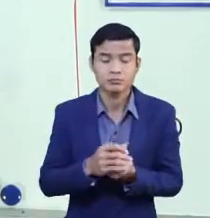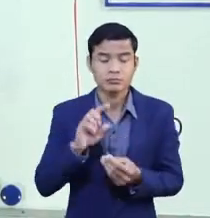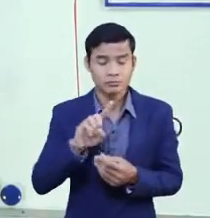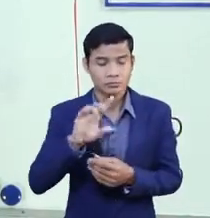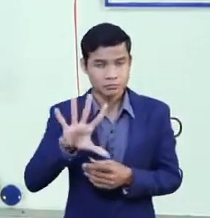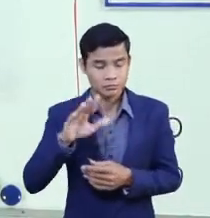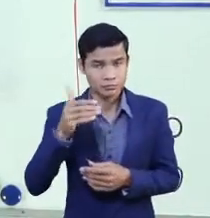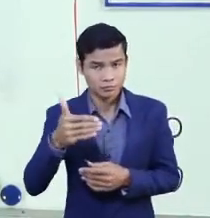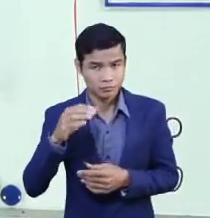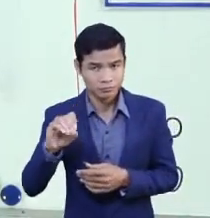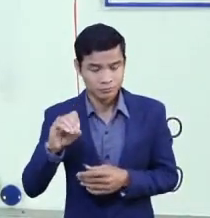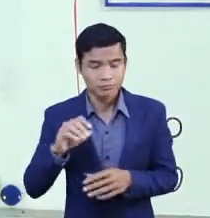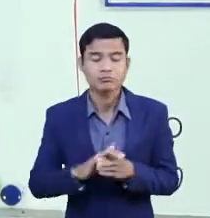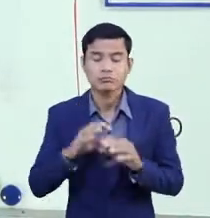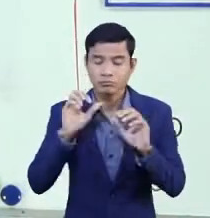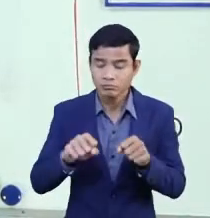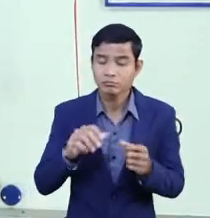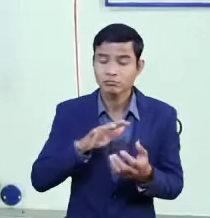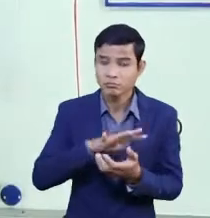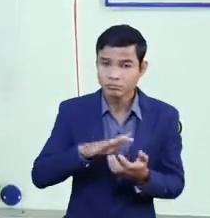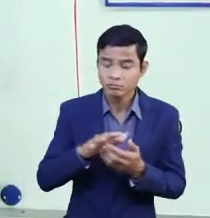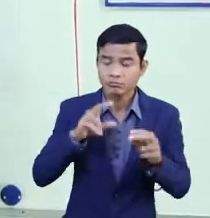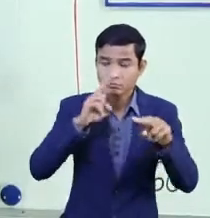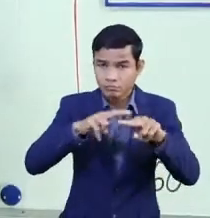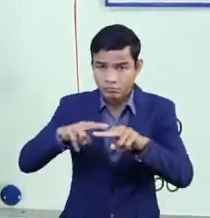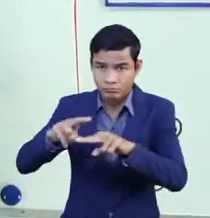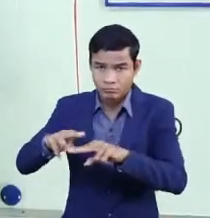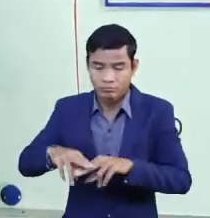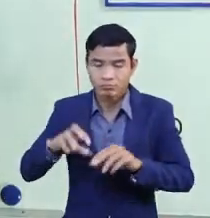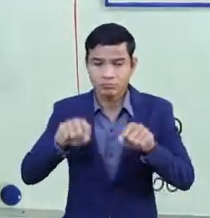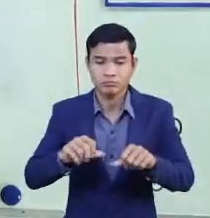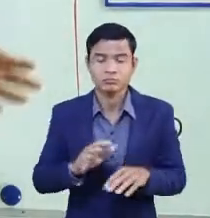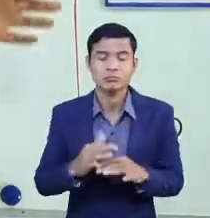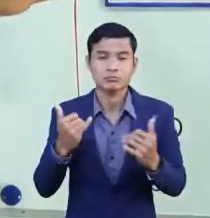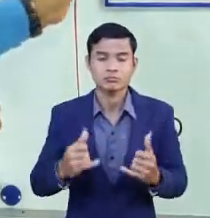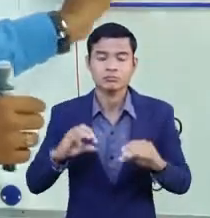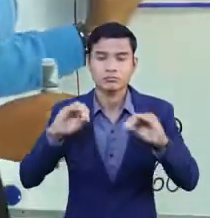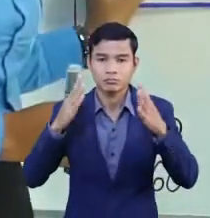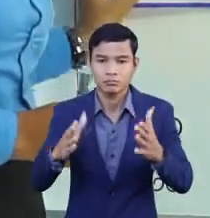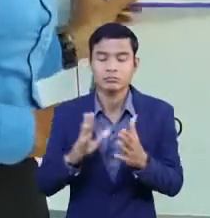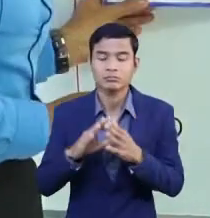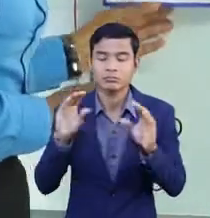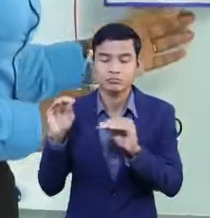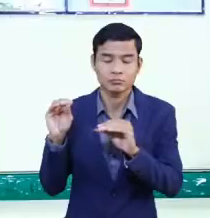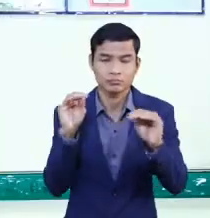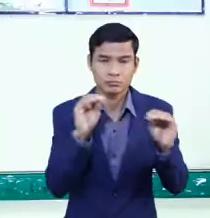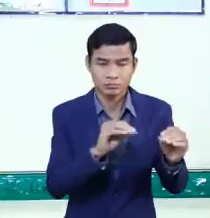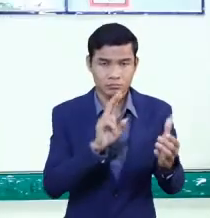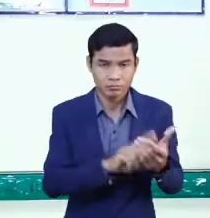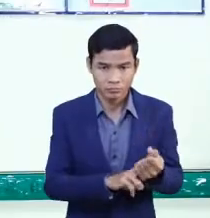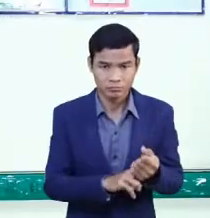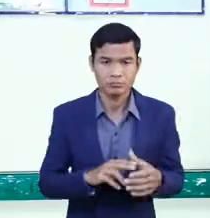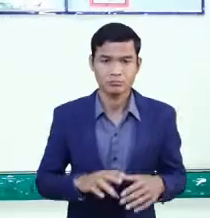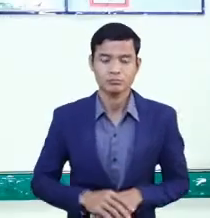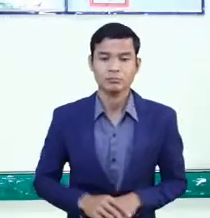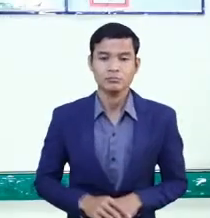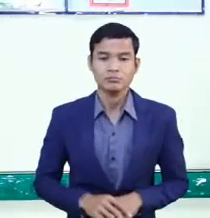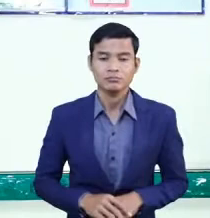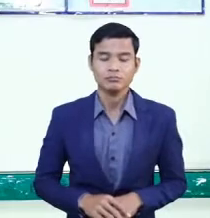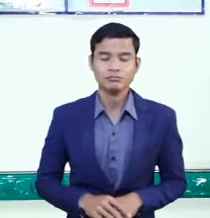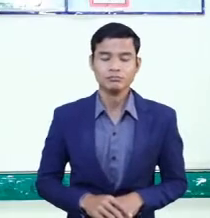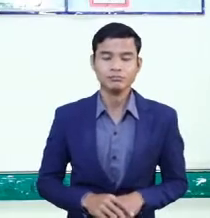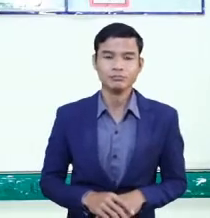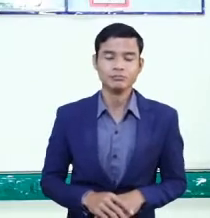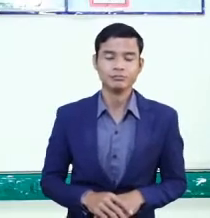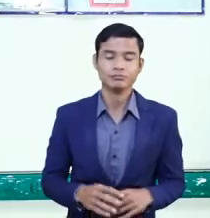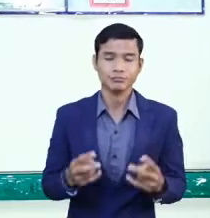1590សន្លឹកទៀតទៅគ្រប់ចំនួនមនុស្សអង្គុយនៅកន្លែងនោះណាកូនណាតោះអញ្ចឹងឥឡូវអ្នកគ្រូនឹងដកកន្លែងនេះចេញតោះអញ្ចឹងយើងបាន